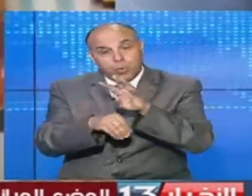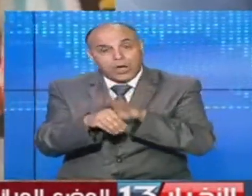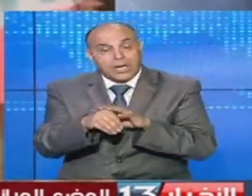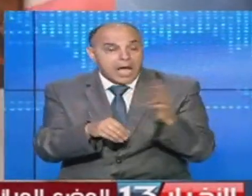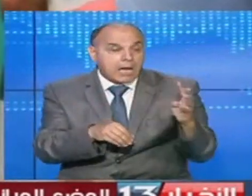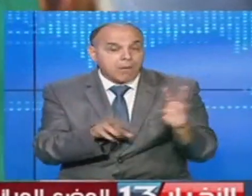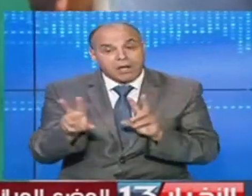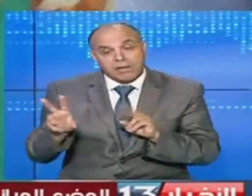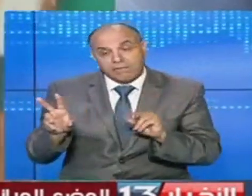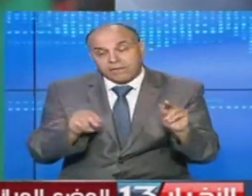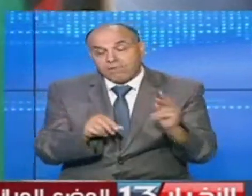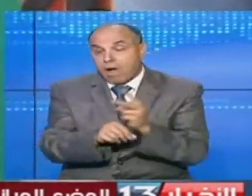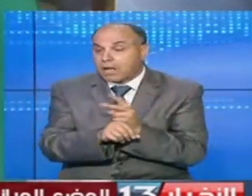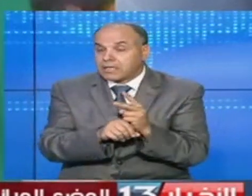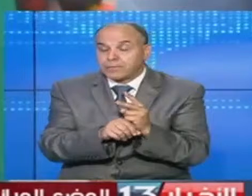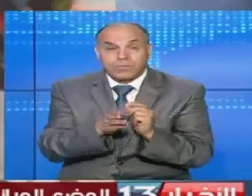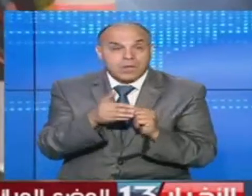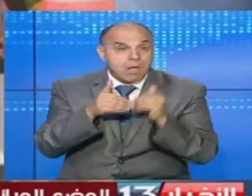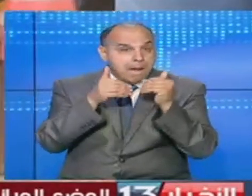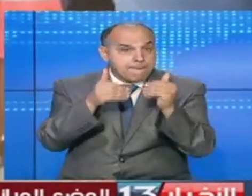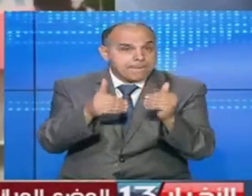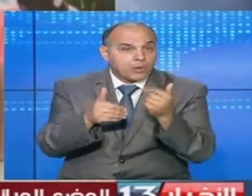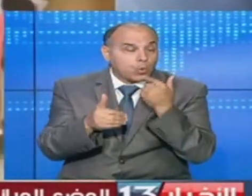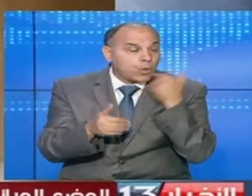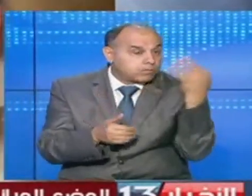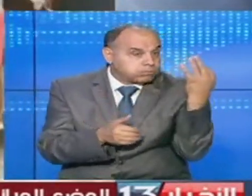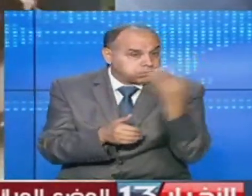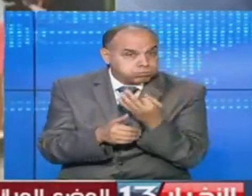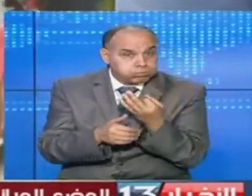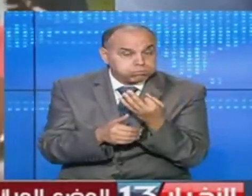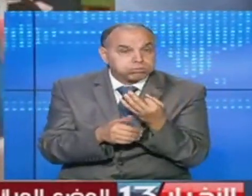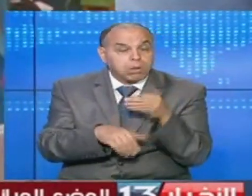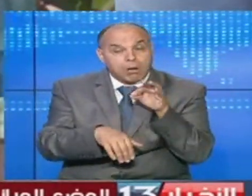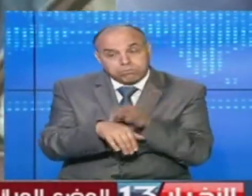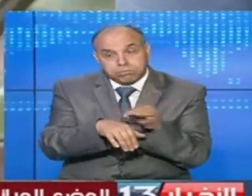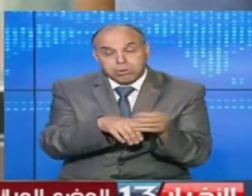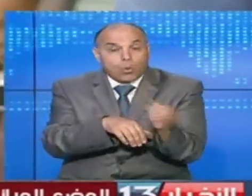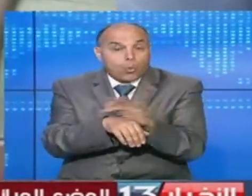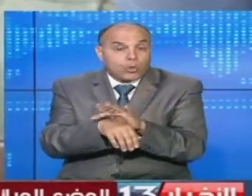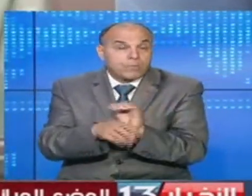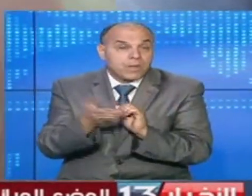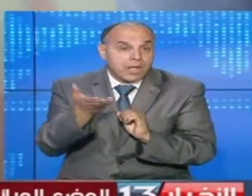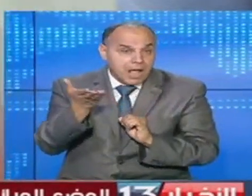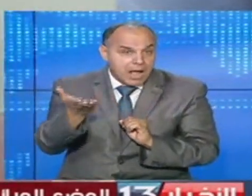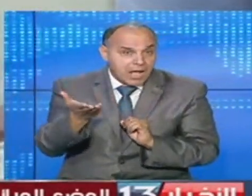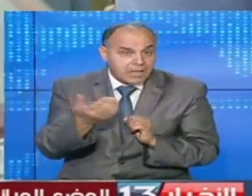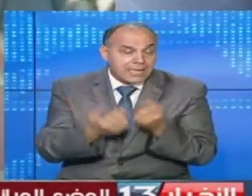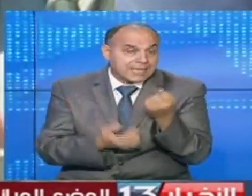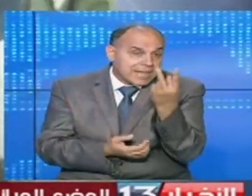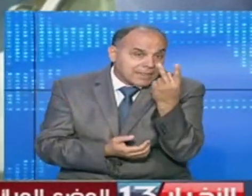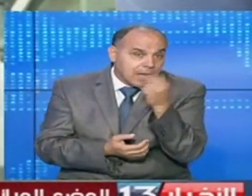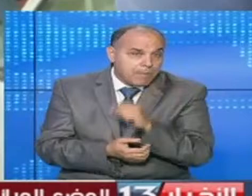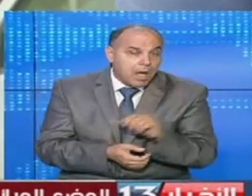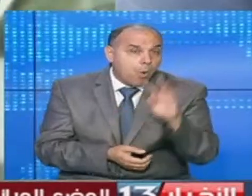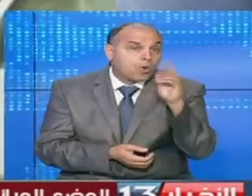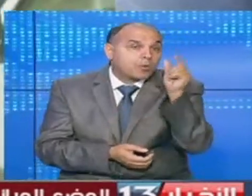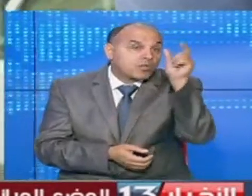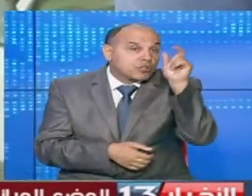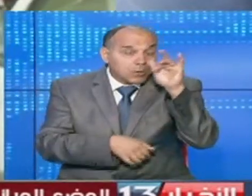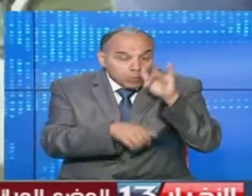ذات الوضع الخطير بعد بلوغ نسبه حدوث العدوى بفايروس كورونا ثلاث مائه واحدى واربعين